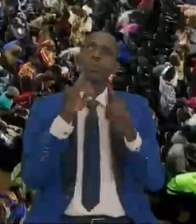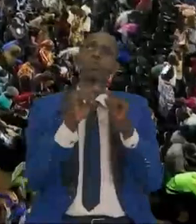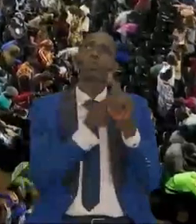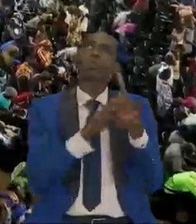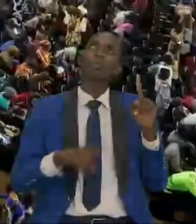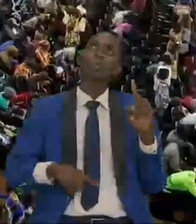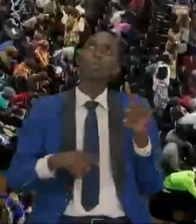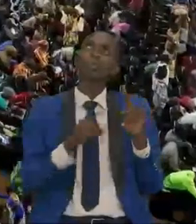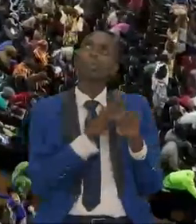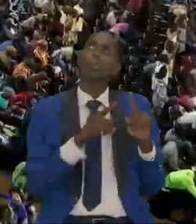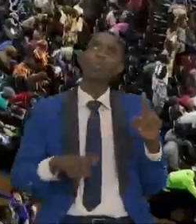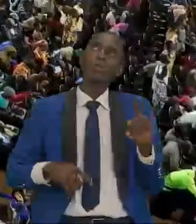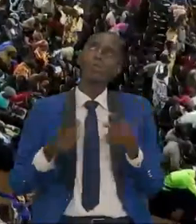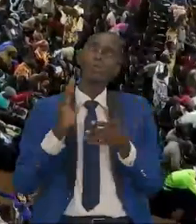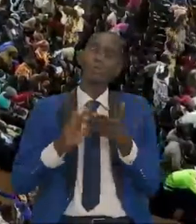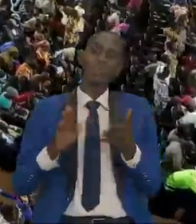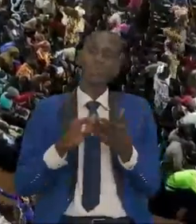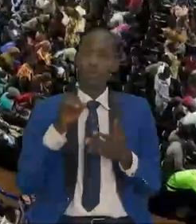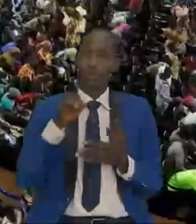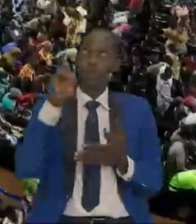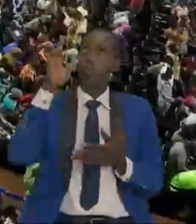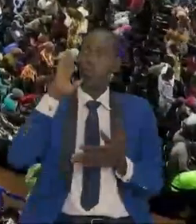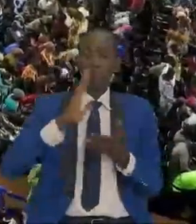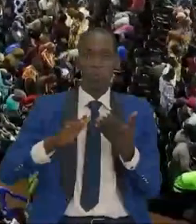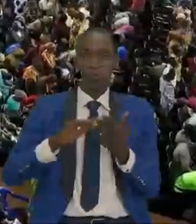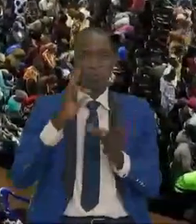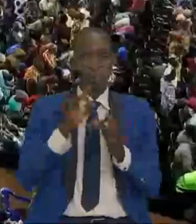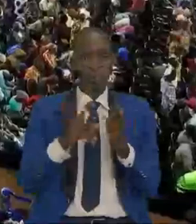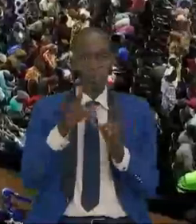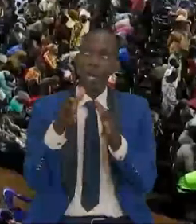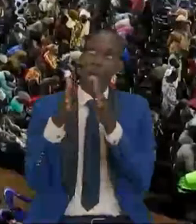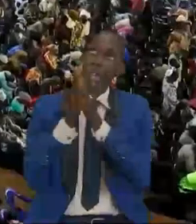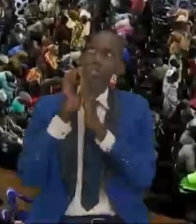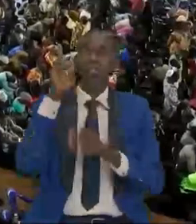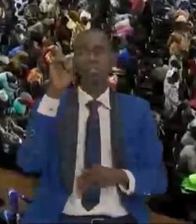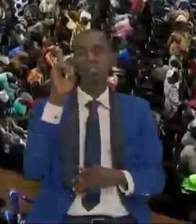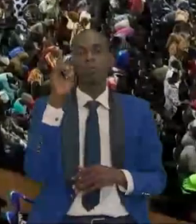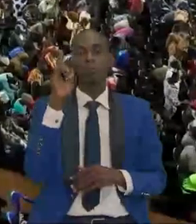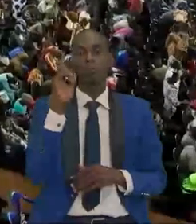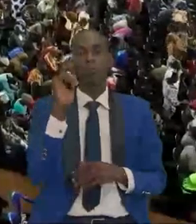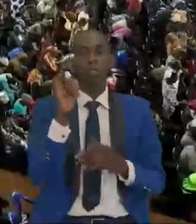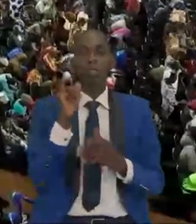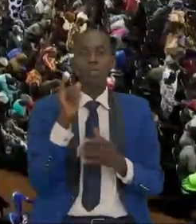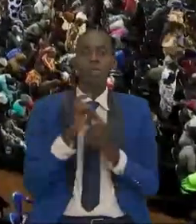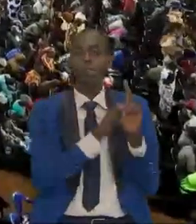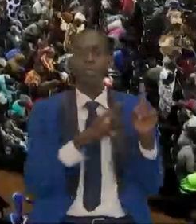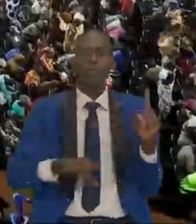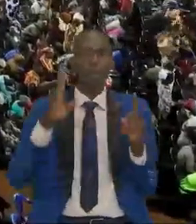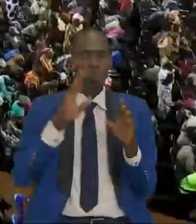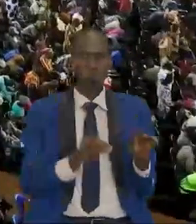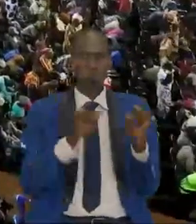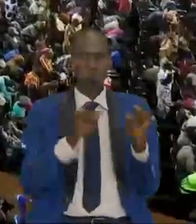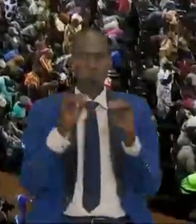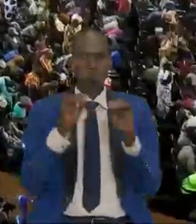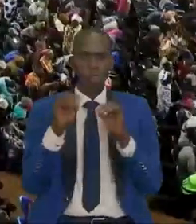Seigneur comme tu te mets debout là-bas. Et puis le Seigneur va te pardonner. Il va te pardonner, mais il faut lui parler. Il faut lui en